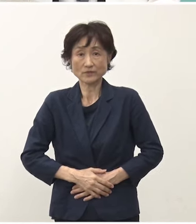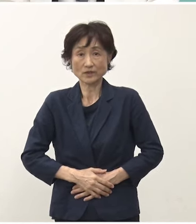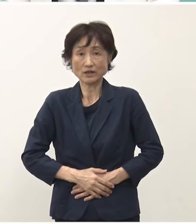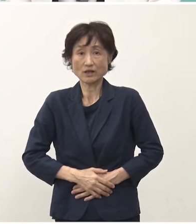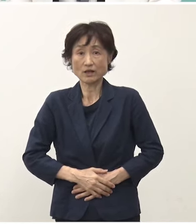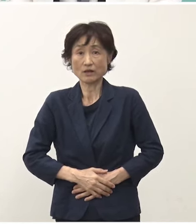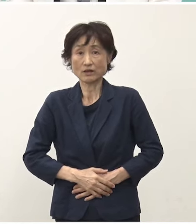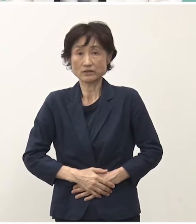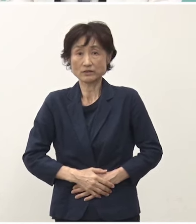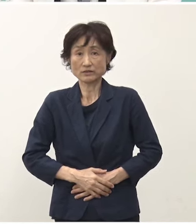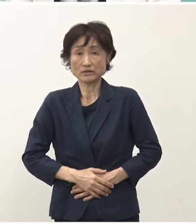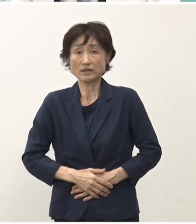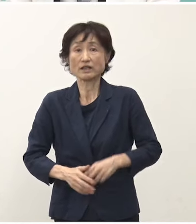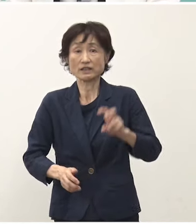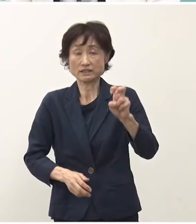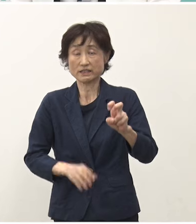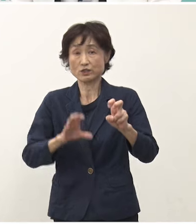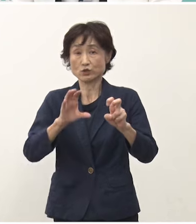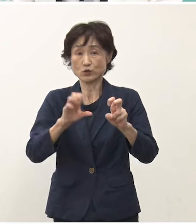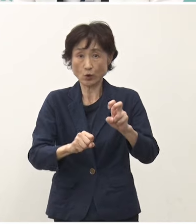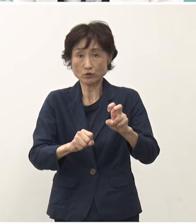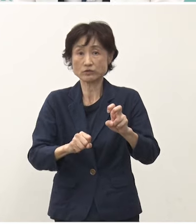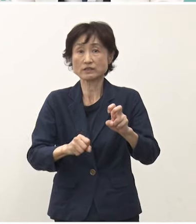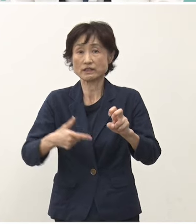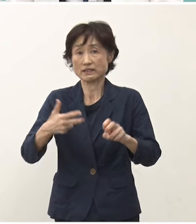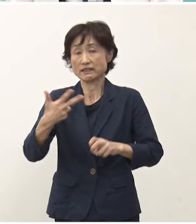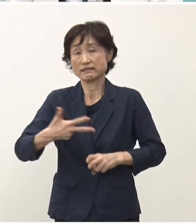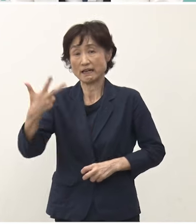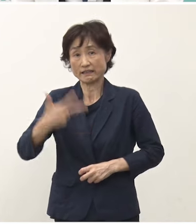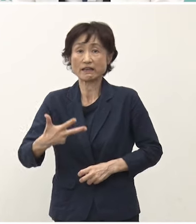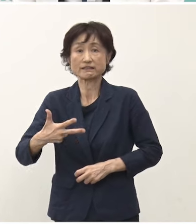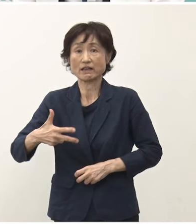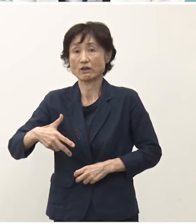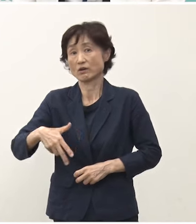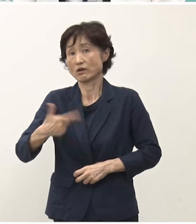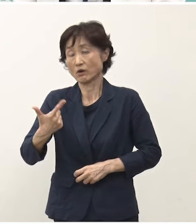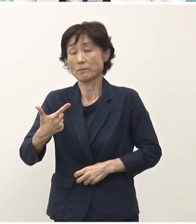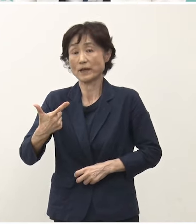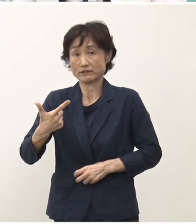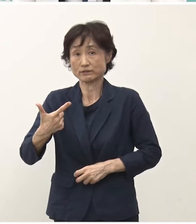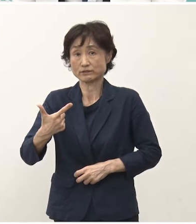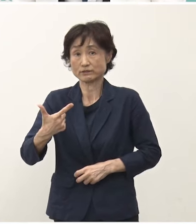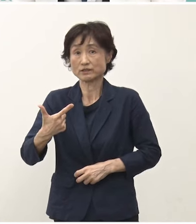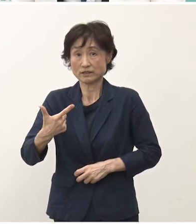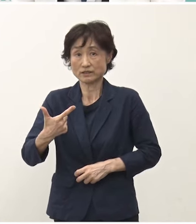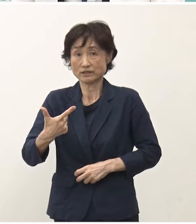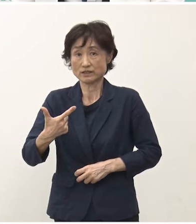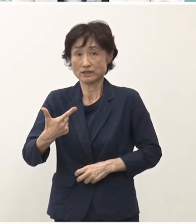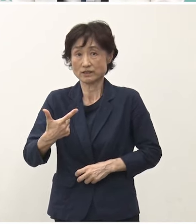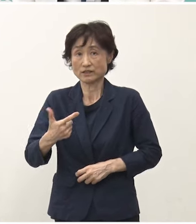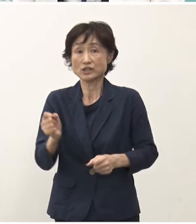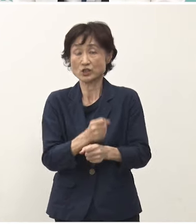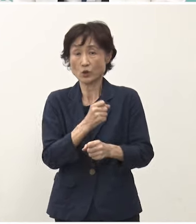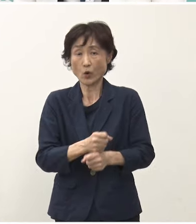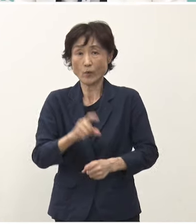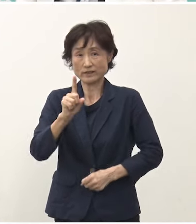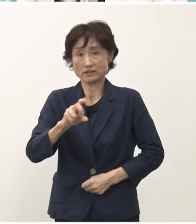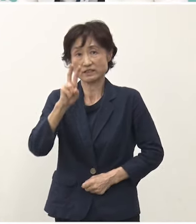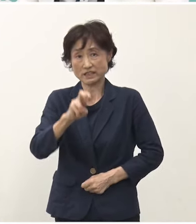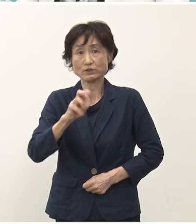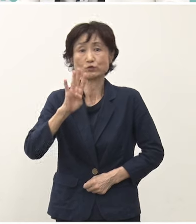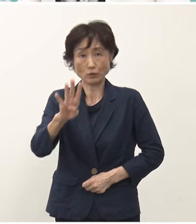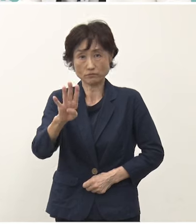予算額は20億7654万9000円24事業を提出いたし